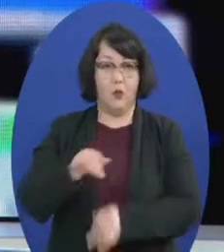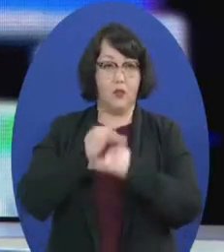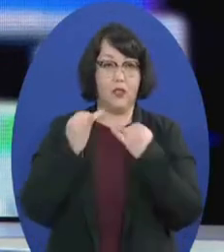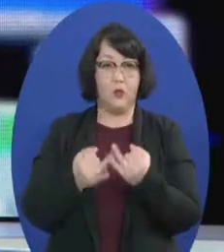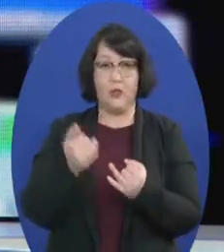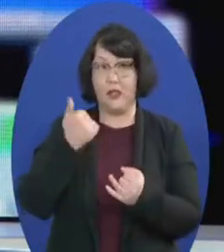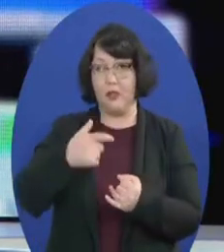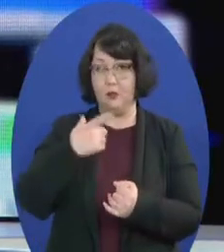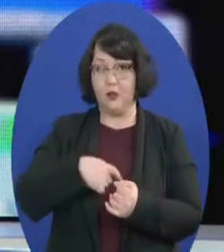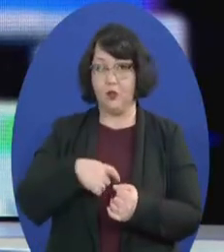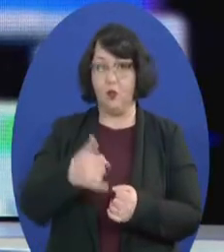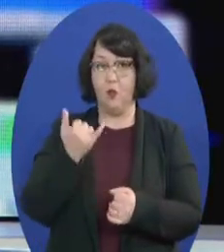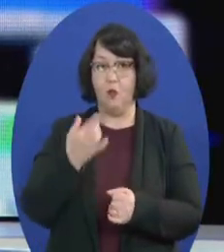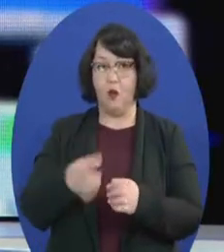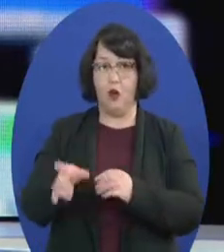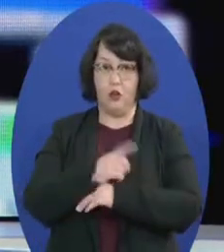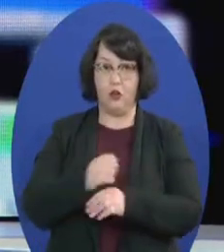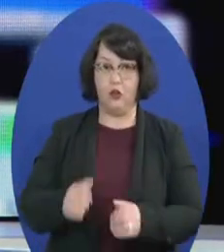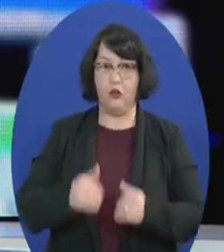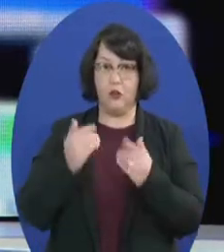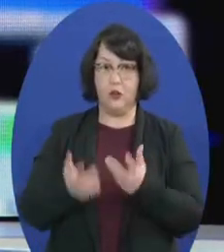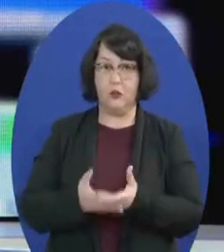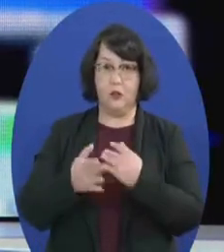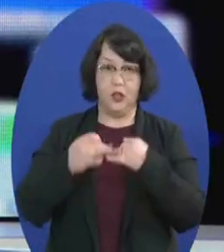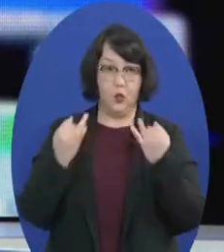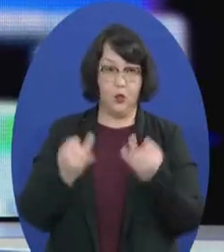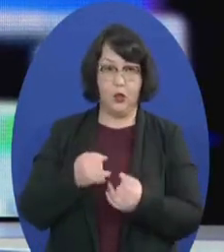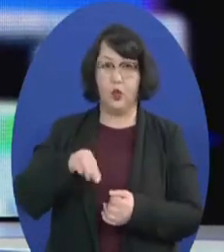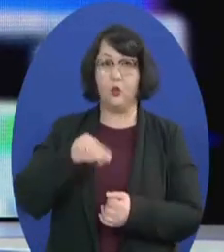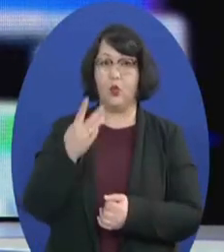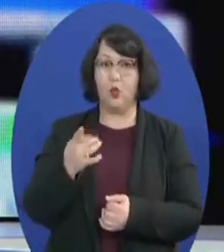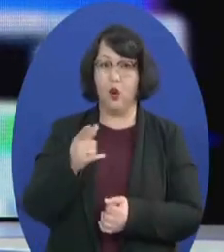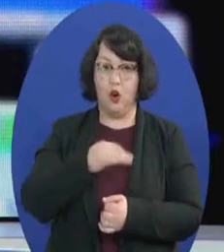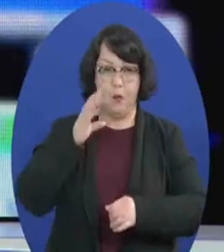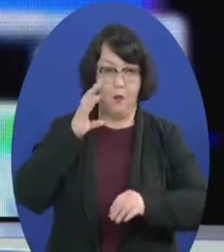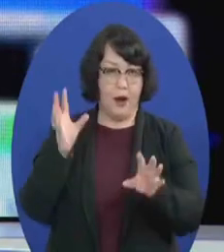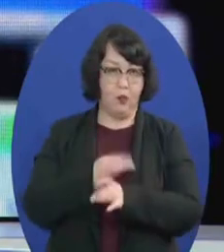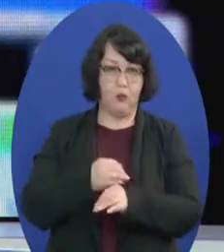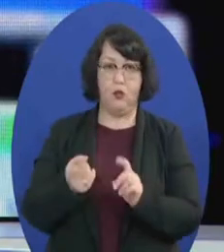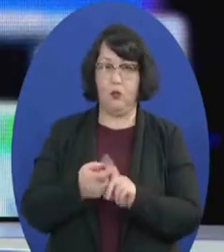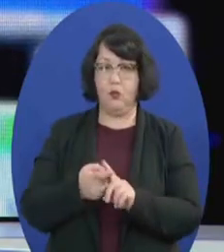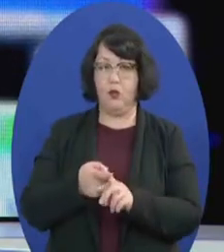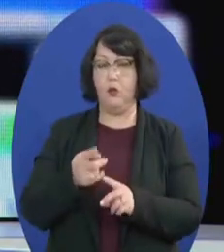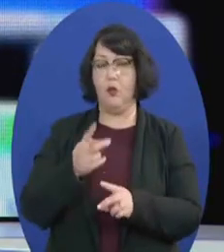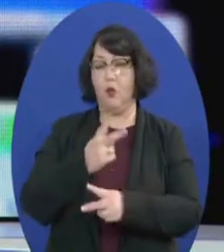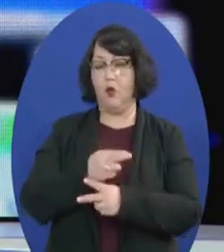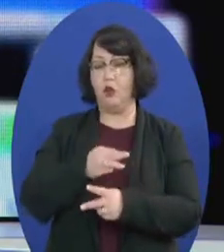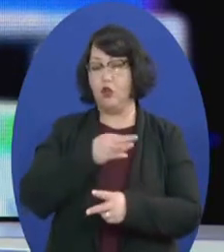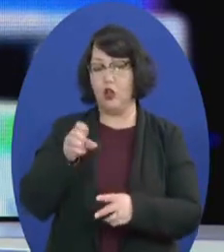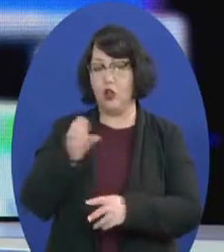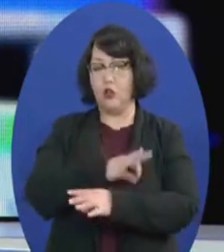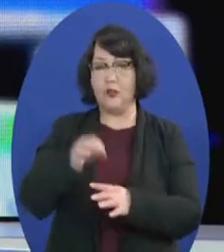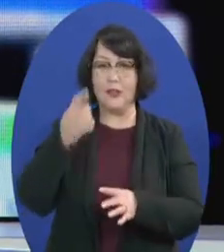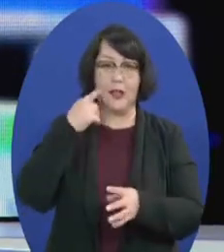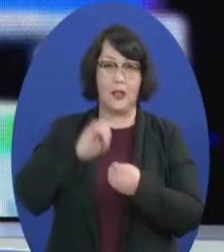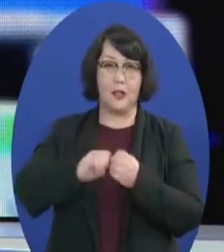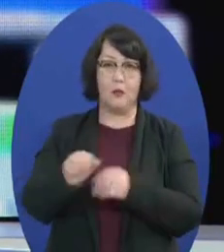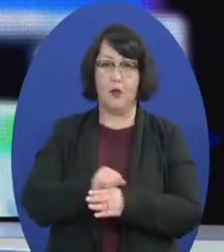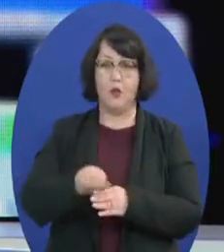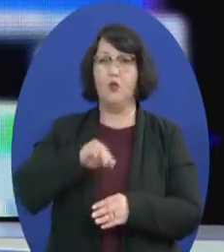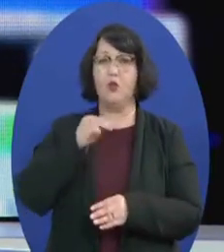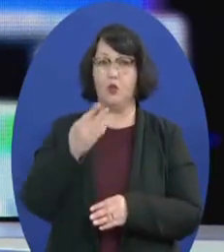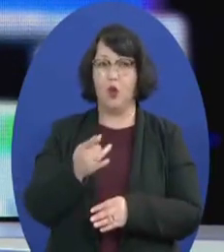Улсын хурлын зарим гишүүн Улаанбаатар хотын хөгжлийг дэмжих улсын хурлын төр хороо байгуулах тухай тогтоолын төслийг санаачлан боловсруулсан байна. Төр хороо